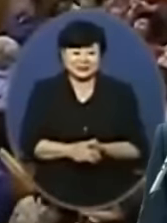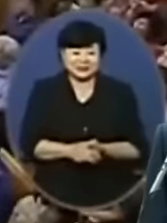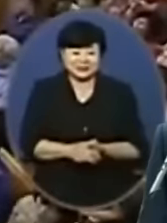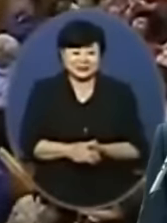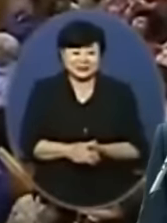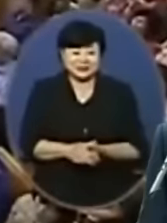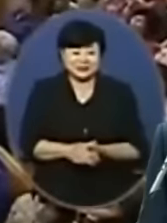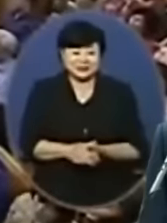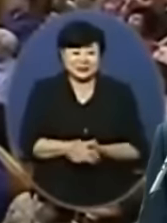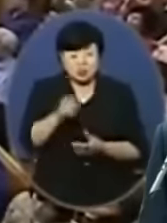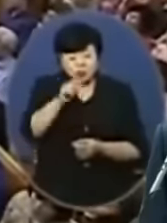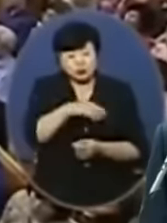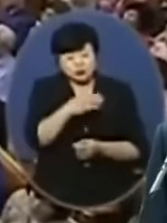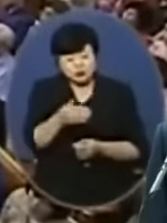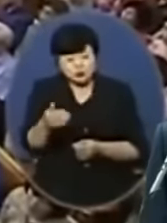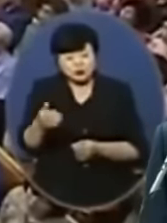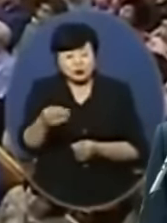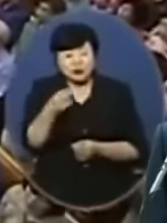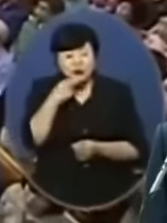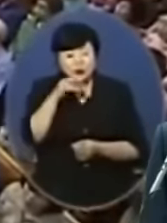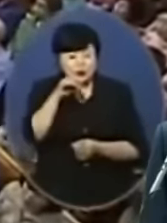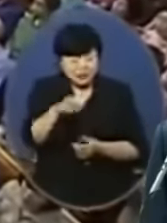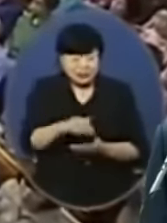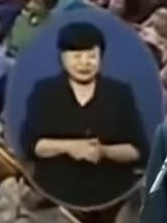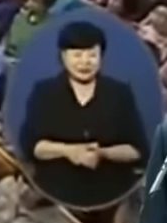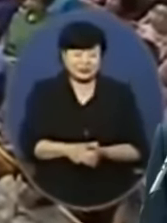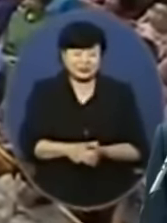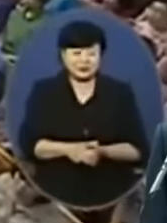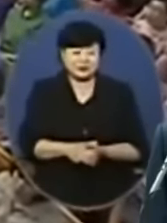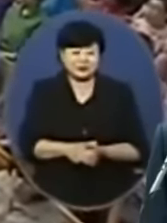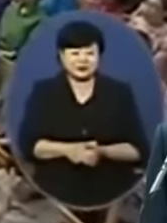마른 시냇물이 없는 곳에도